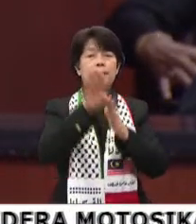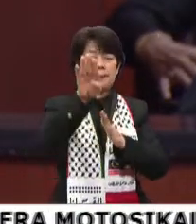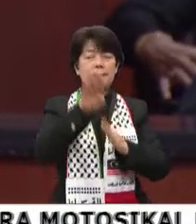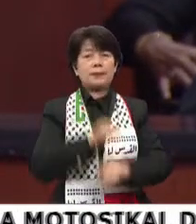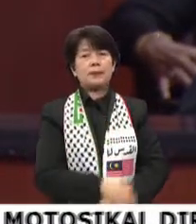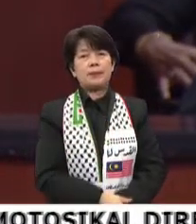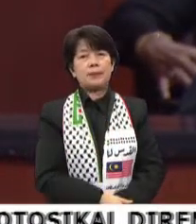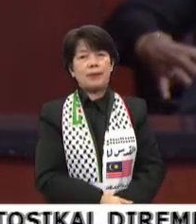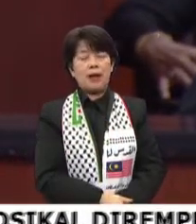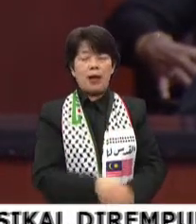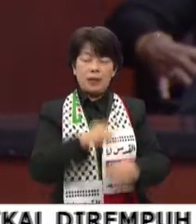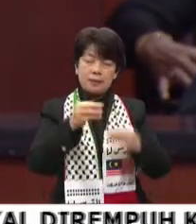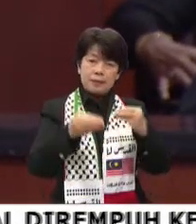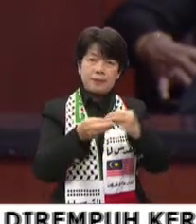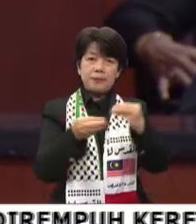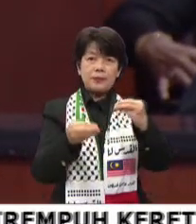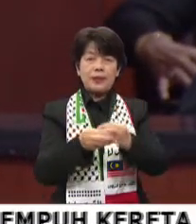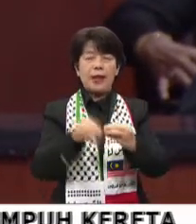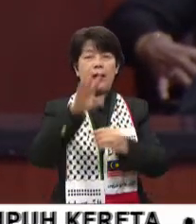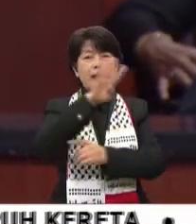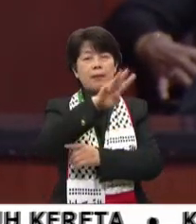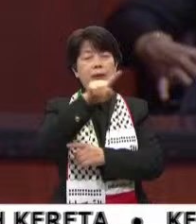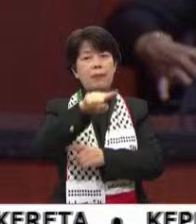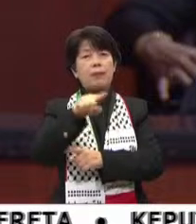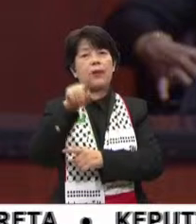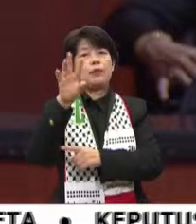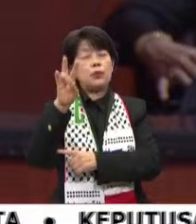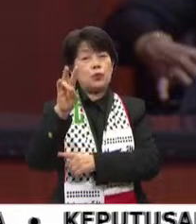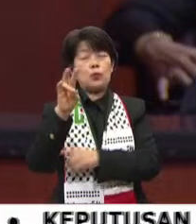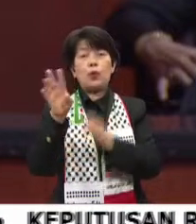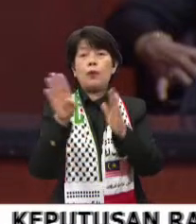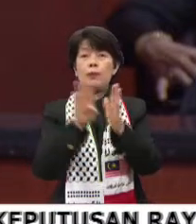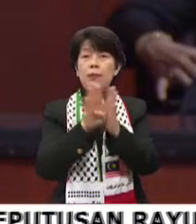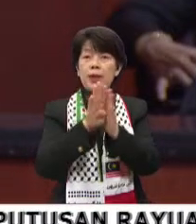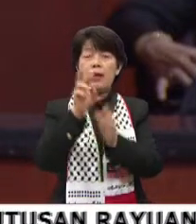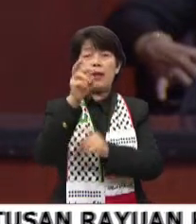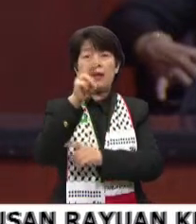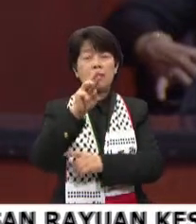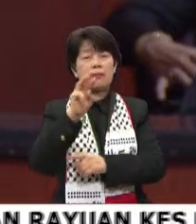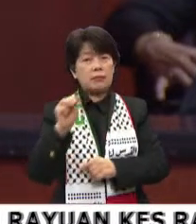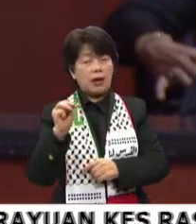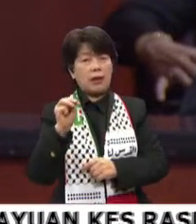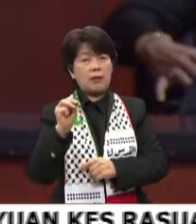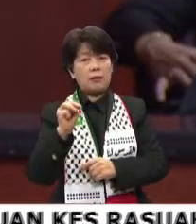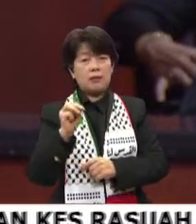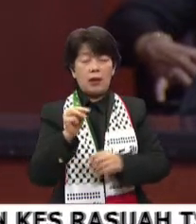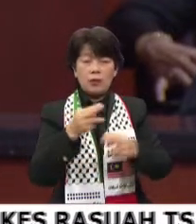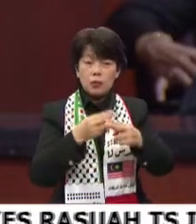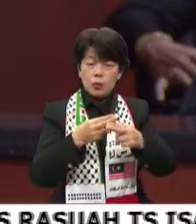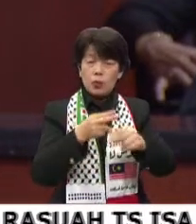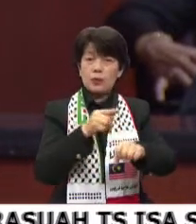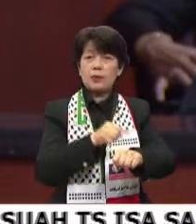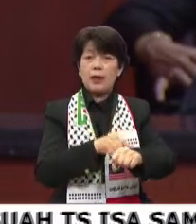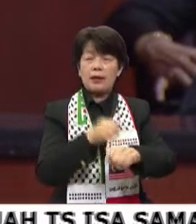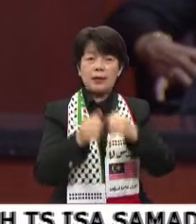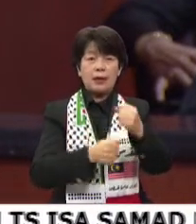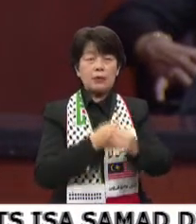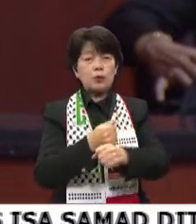nilai ditambah sebanyak 47.5 bilion berbanding tempoh yang sama Tahun